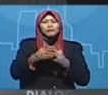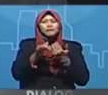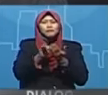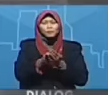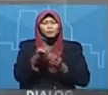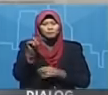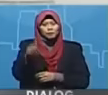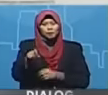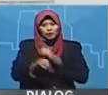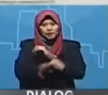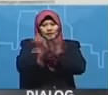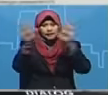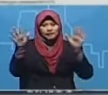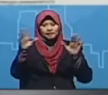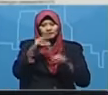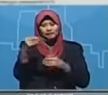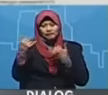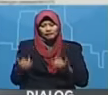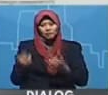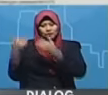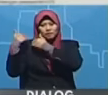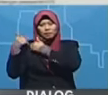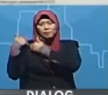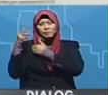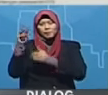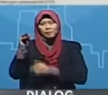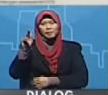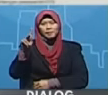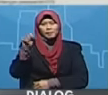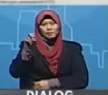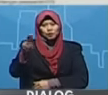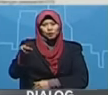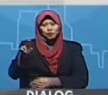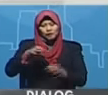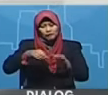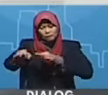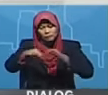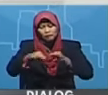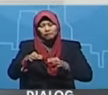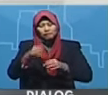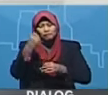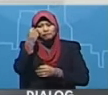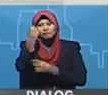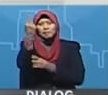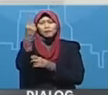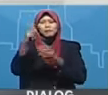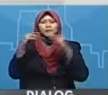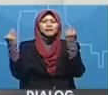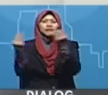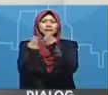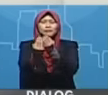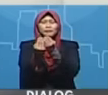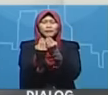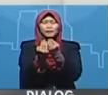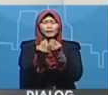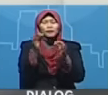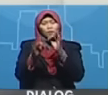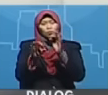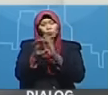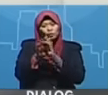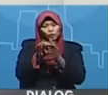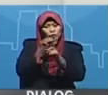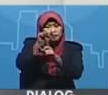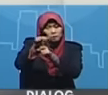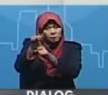kita kena jelas dan peranan kita sekarang MKSU untuk memberi pemahaman kepada masyarakat sekiranya mereka ni ditipu